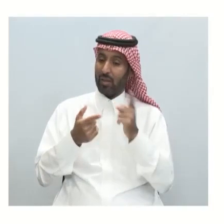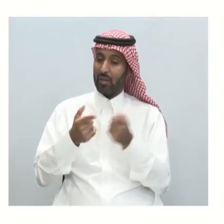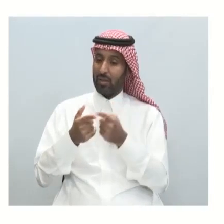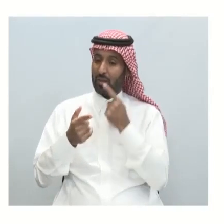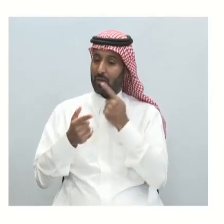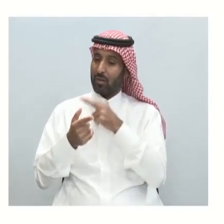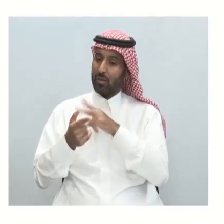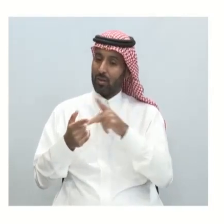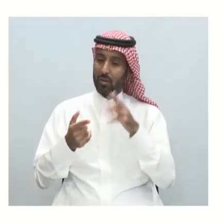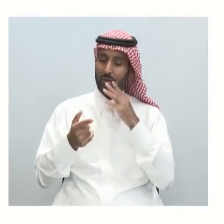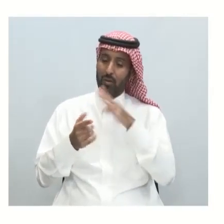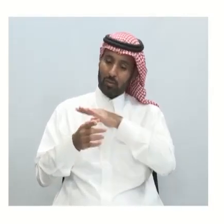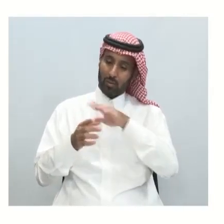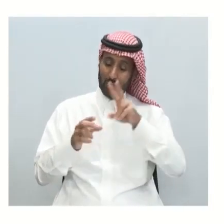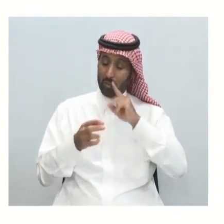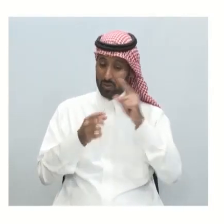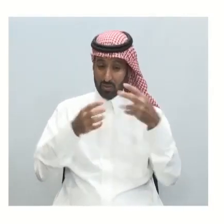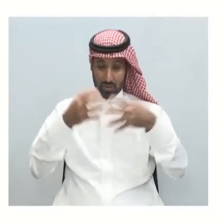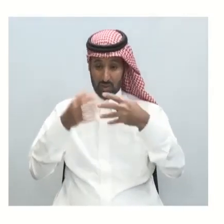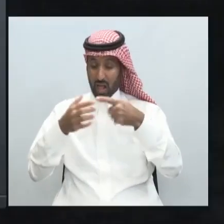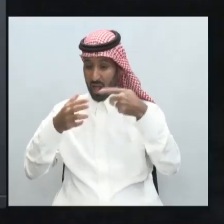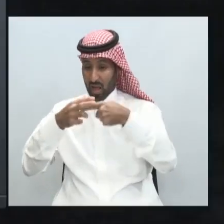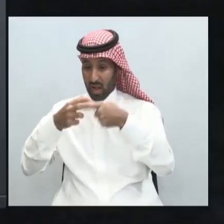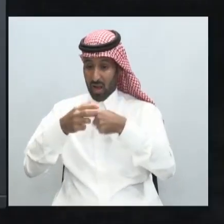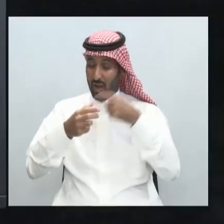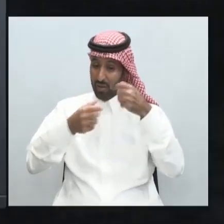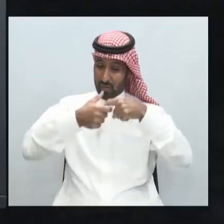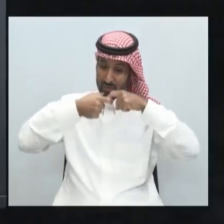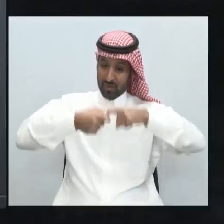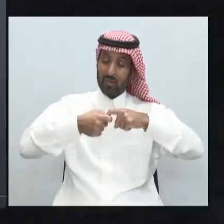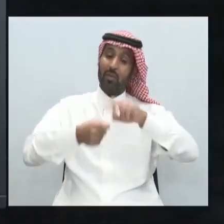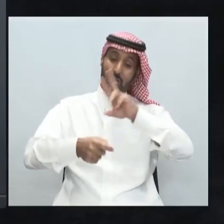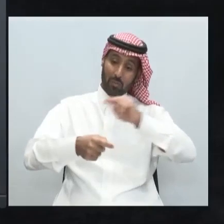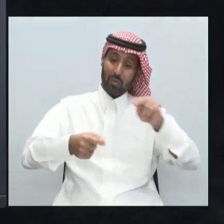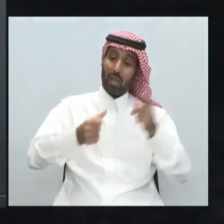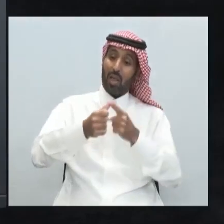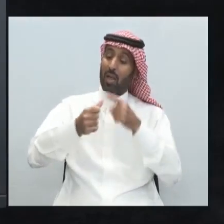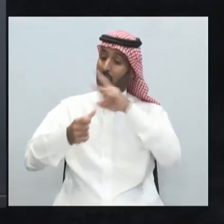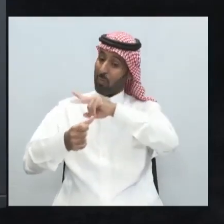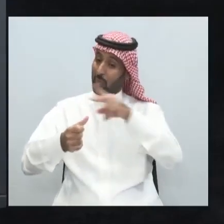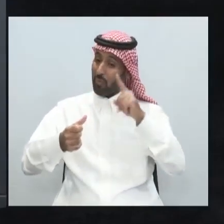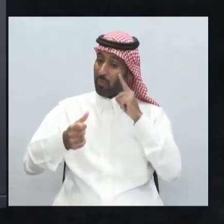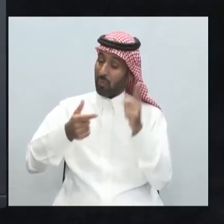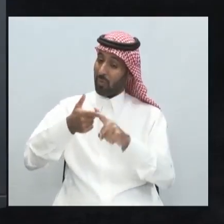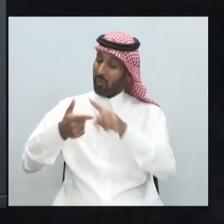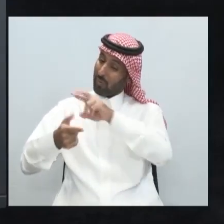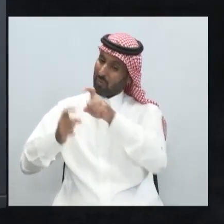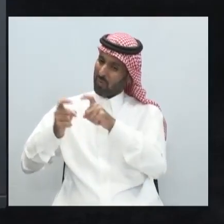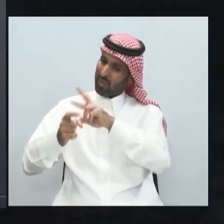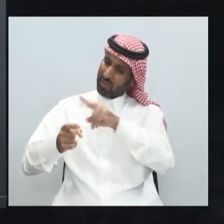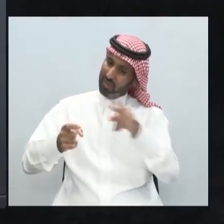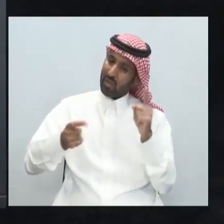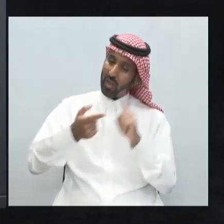الروابط التساهميه غير القطبيه اذا عندي نوعان من الجزيئات جزيئات فيها الروابط التساهميه